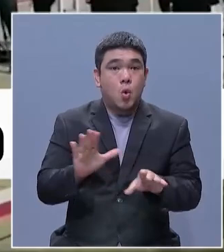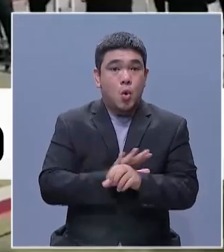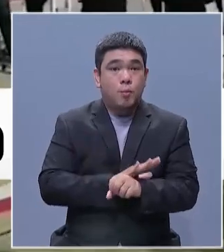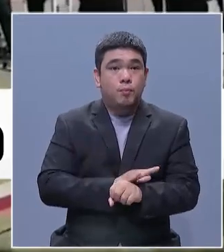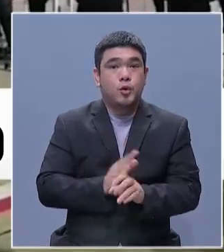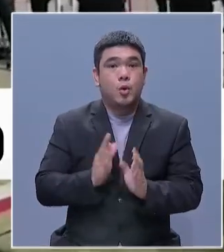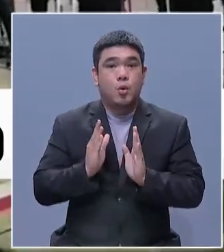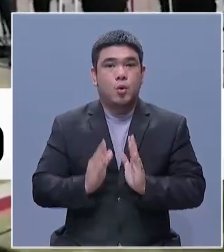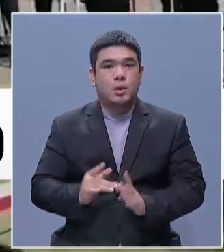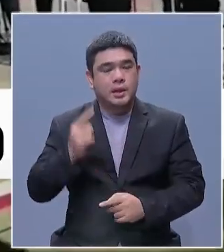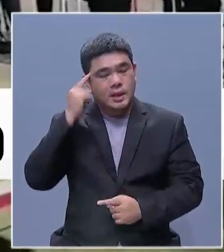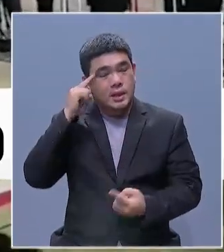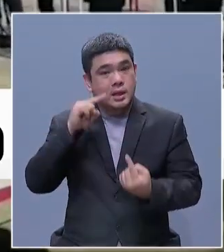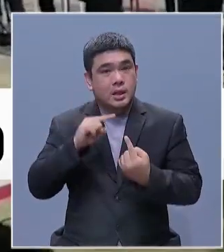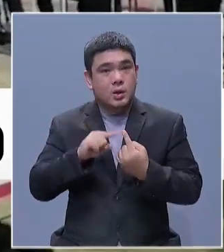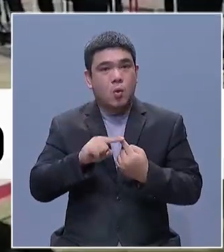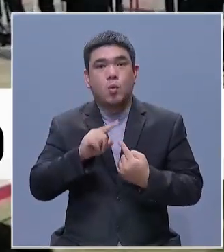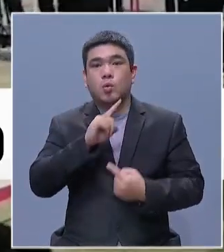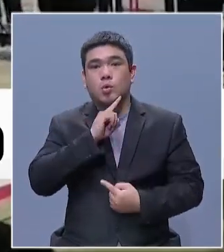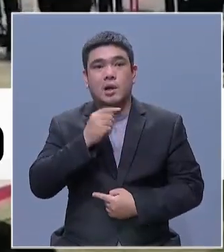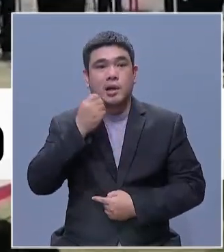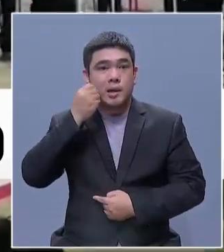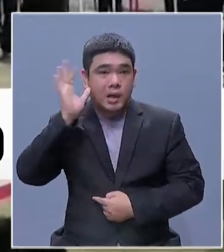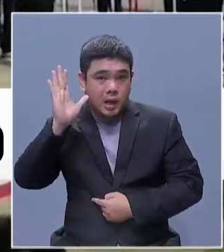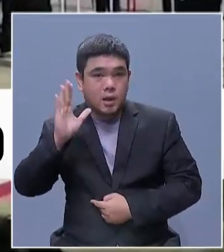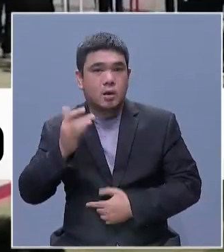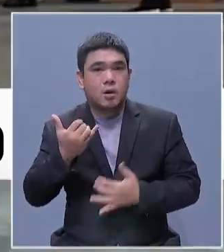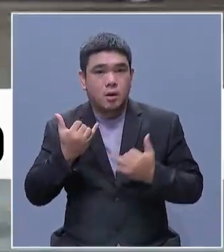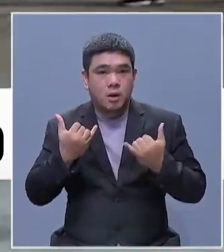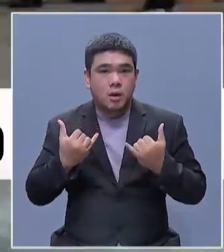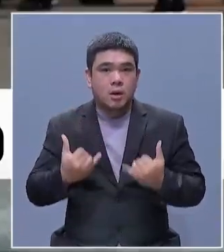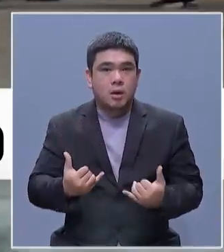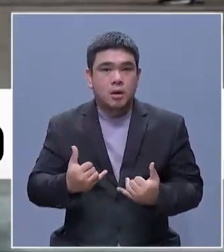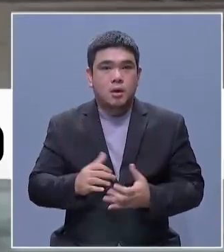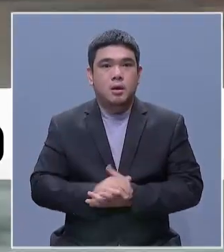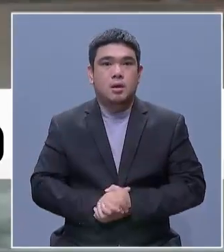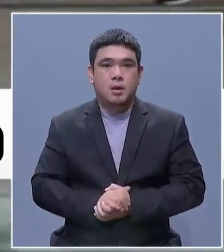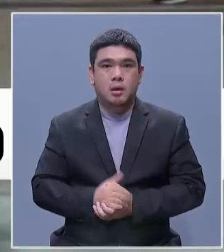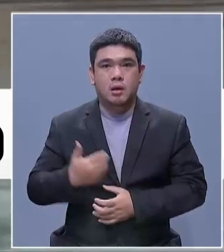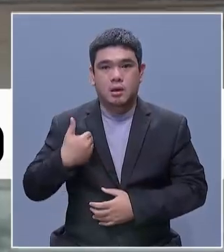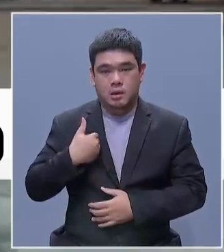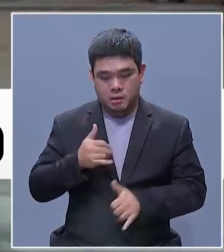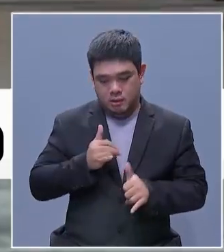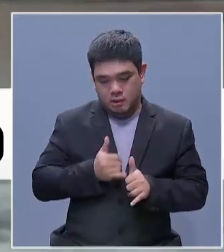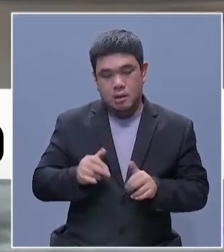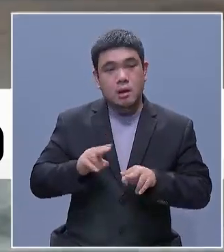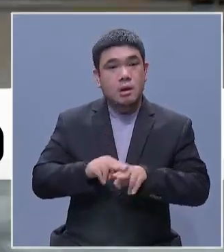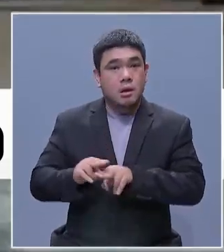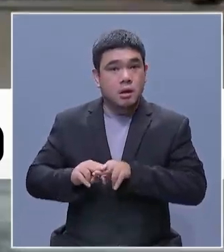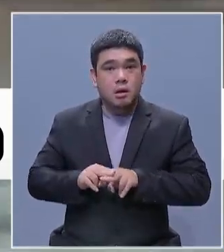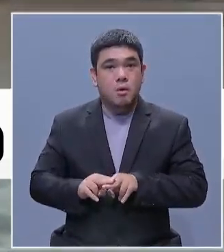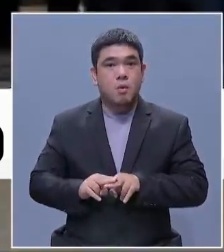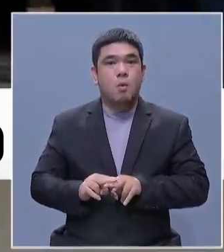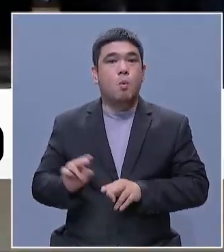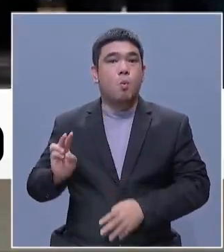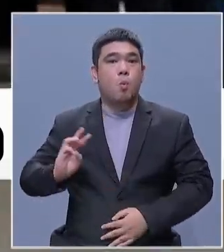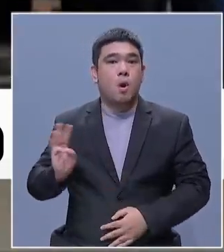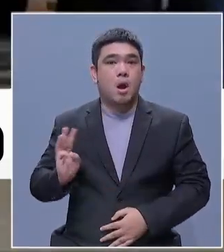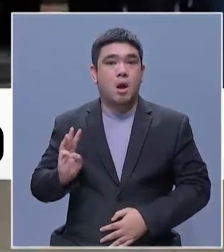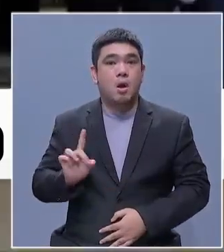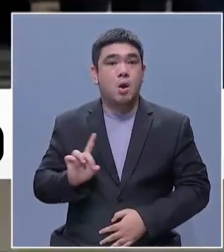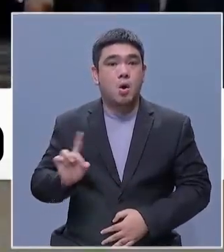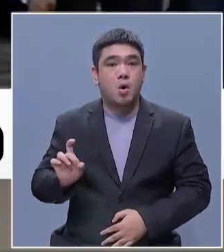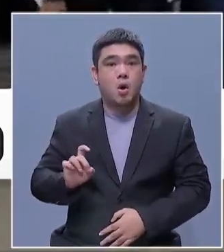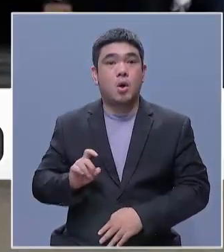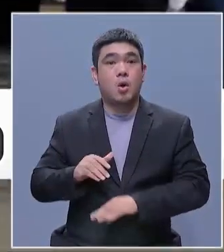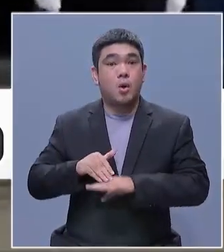ำนวนที่มีความประสงค์จะกลับมาแล้วเพราะเที่ยวบินวันนี้ที่ไปเนี่ยยังว่างกว่าร้อยที่นั่งที่เหลืออยู่นะครับยังมีคนที่ยัง